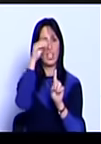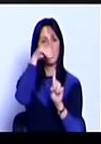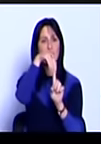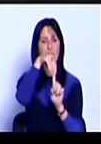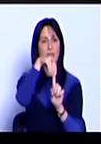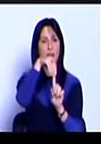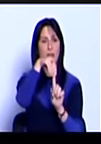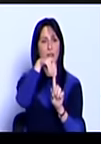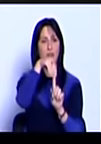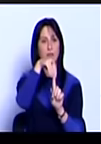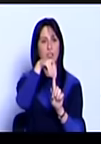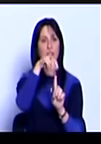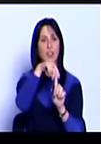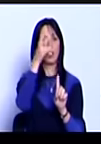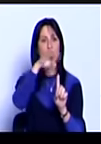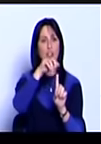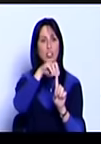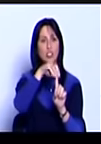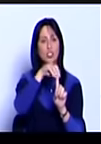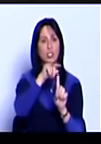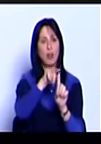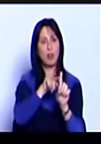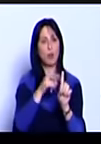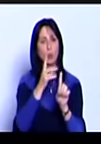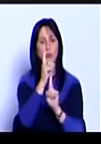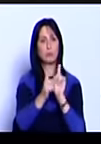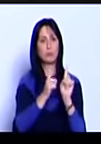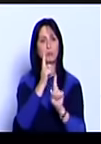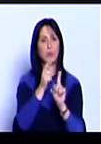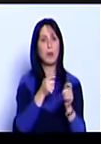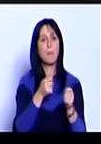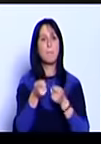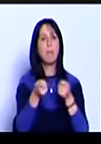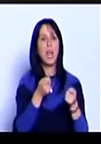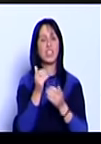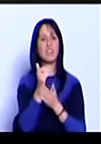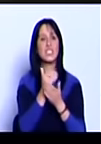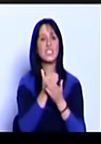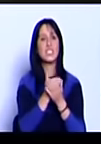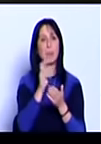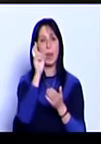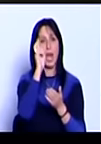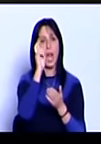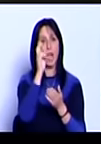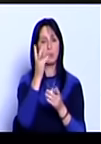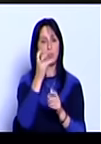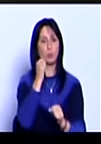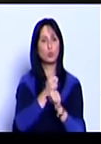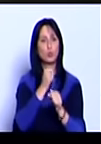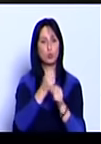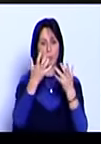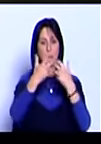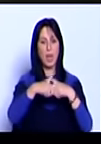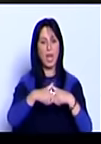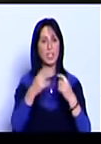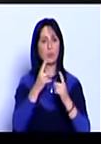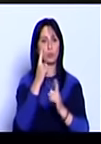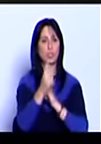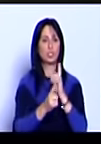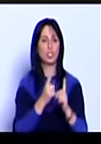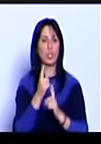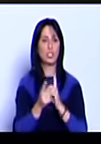ვარიანტი წამოიღო რაც გულისხმობდა იმას რომ სახელმწიფო მართვის სისტემა სახელმწიფოს ხარჯზე მუშაობს საკუთარ თავზე და